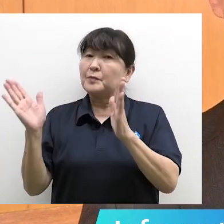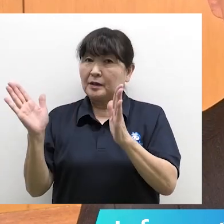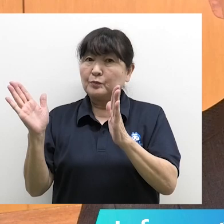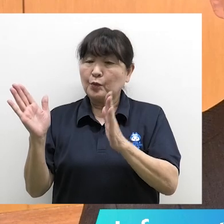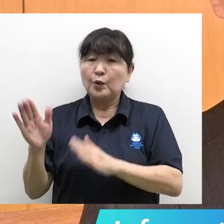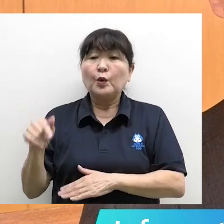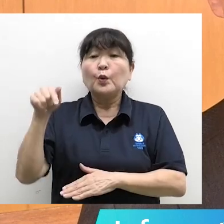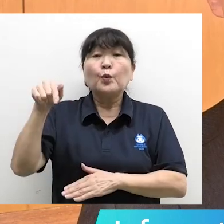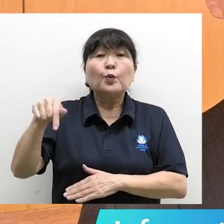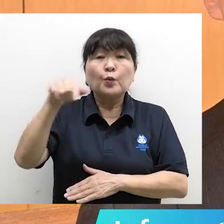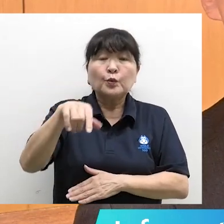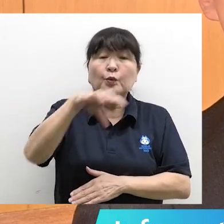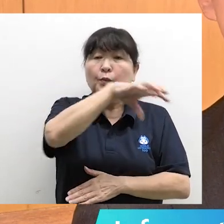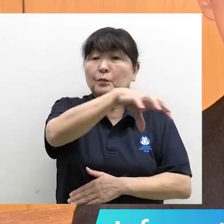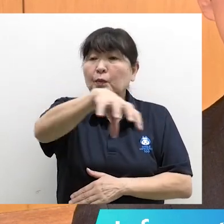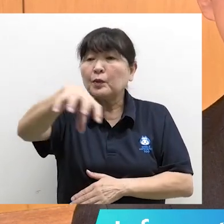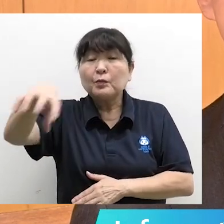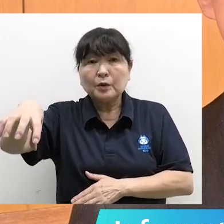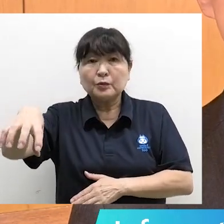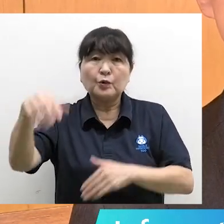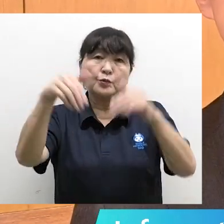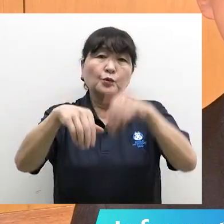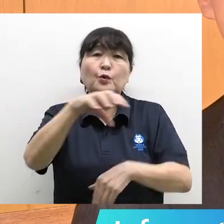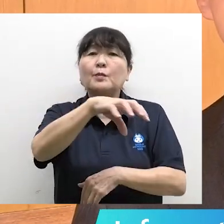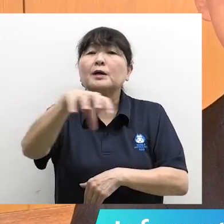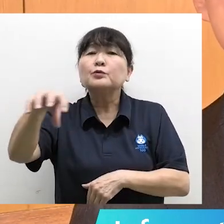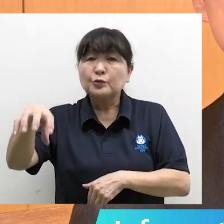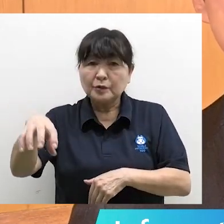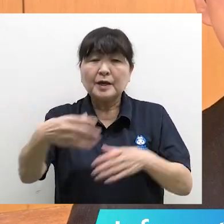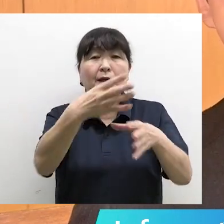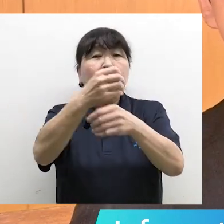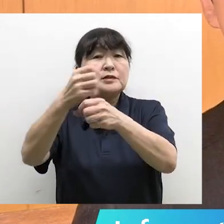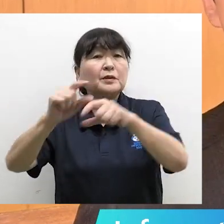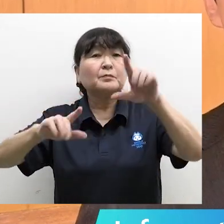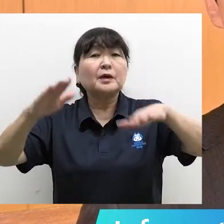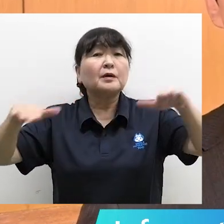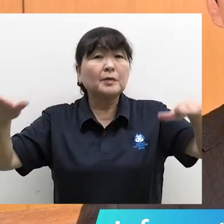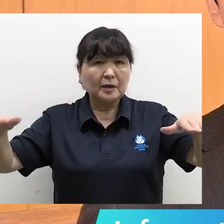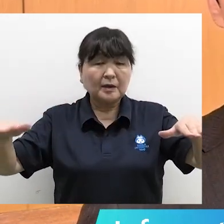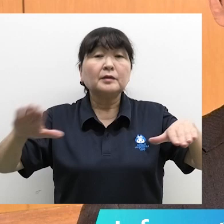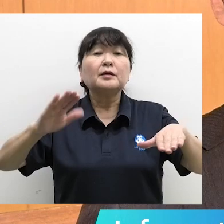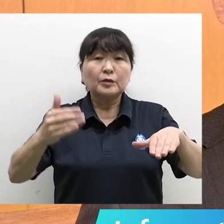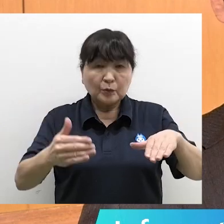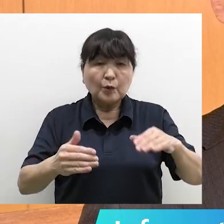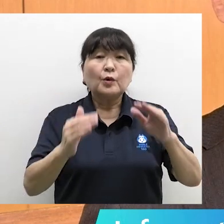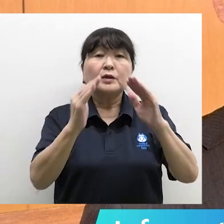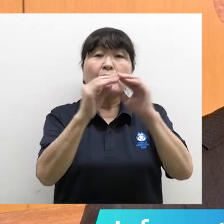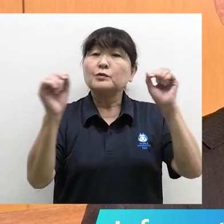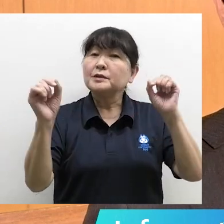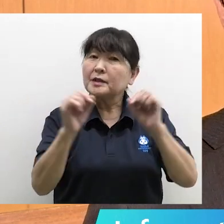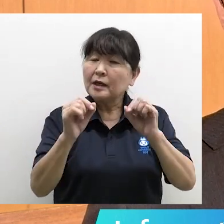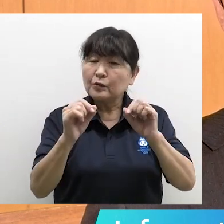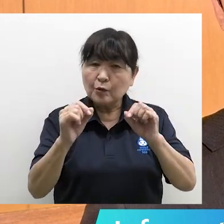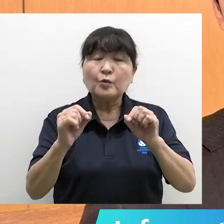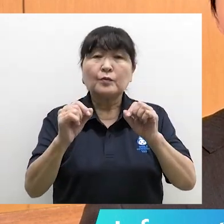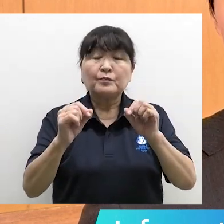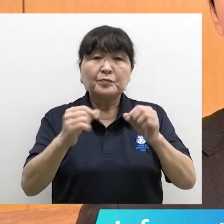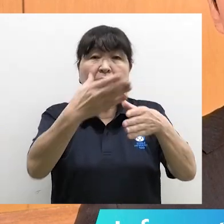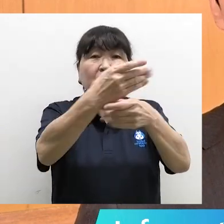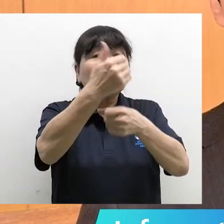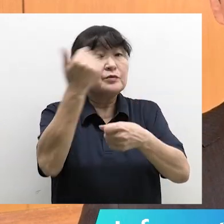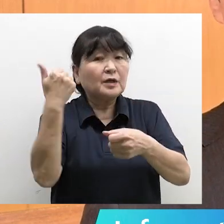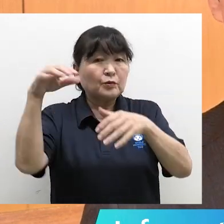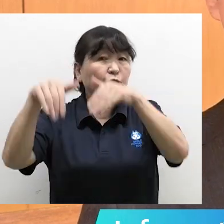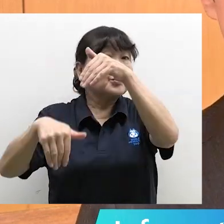によって日時が違うんですけれども、それぞれお近くの期日前投票所でも投票が可能になっておりますので